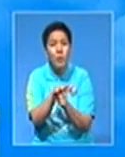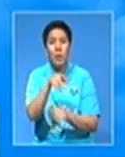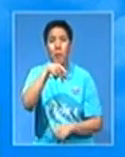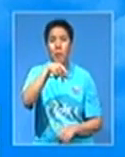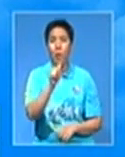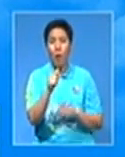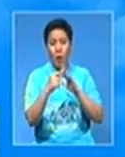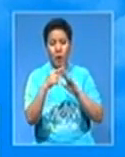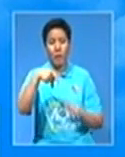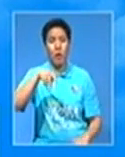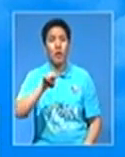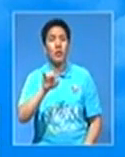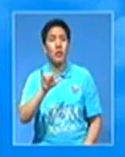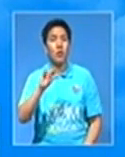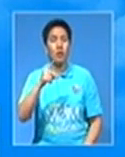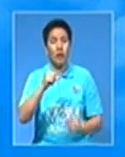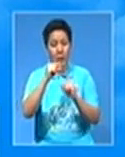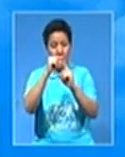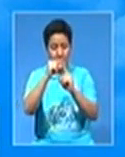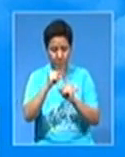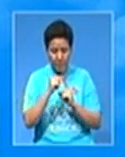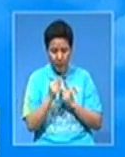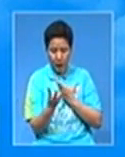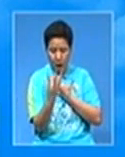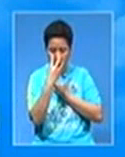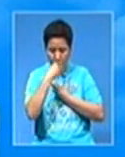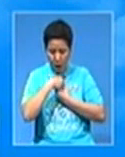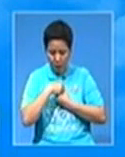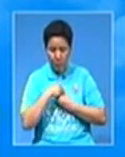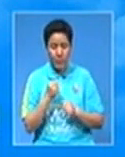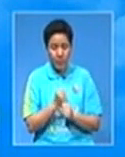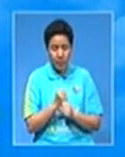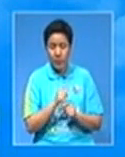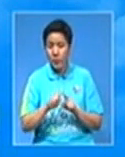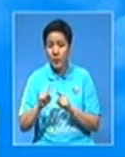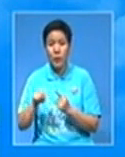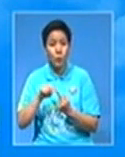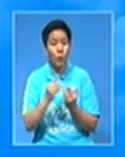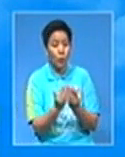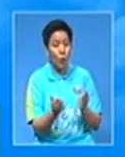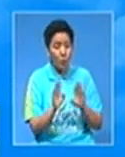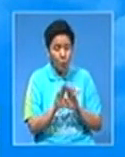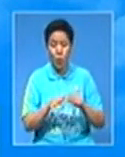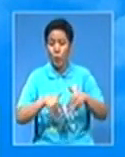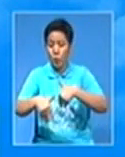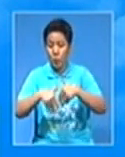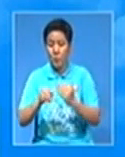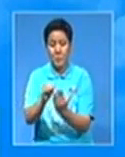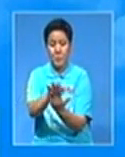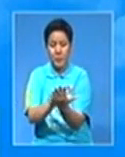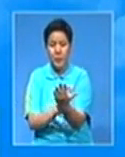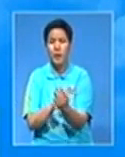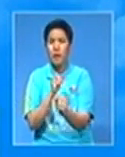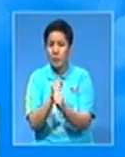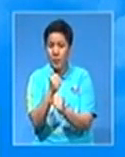ยเพื่อเป็นแนวทางในการดำรงชีวิตให้สามารถนำไปประยุกต์ใช้ได้ในทุกระดับตั้งแต่ครอบครัวชุมชนประเทศ